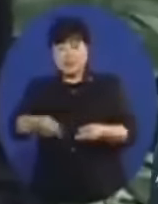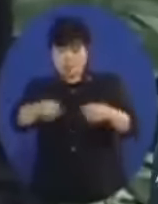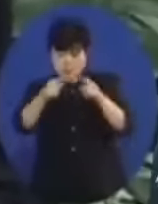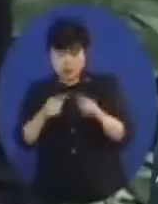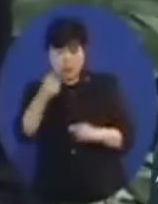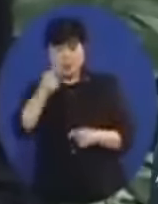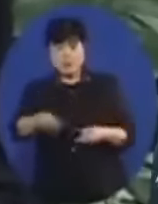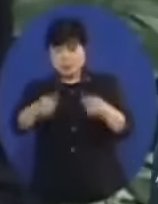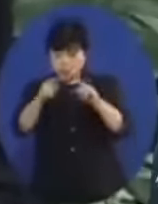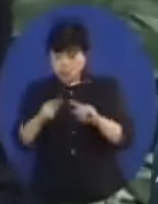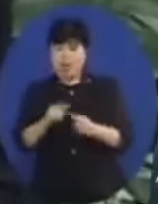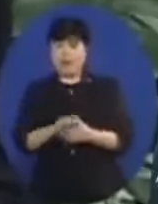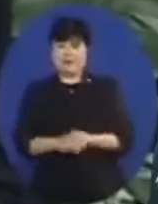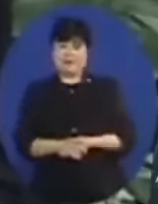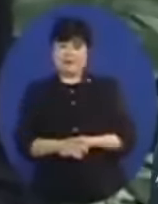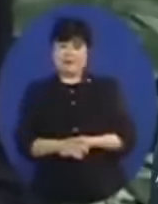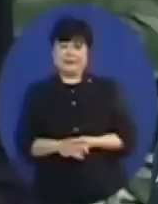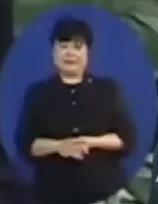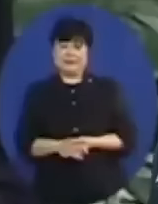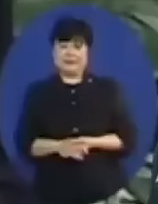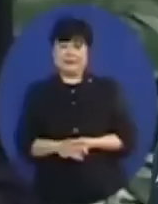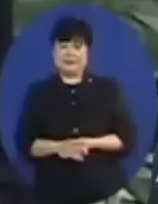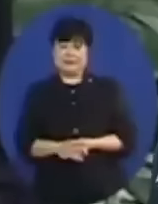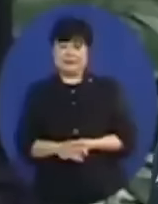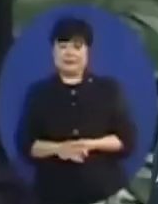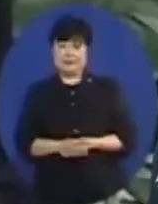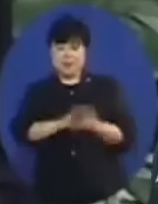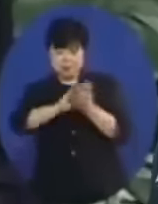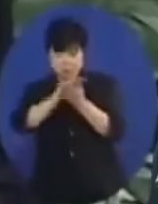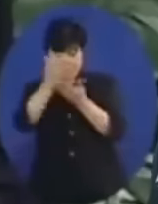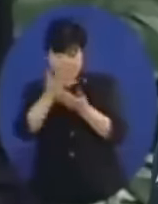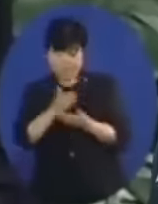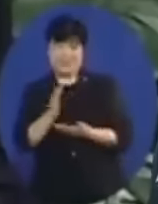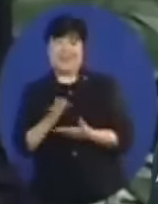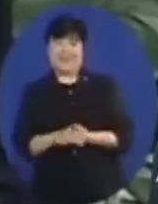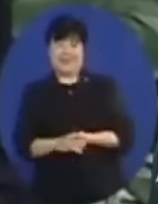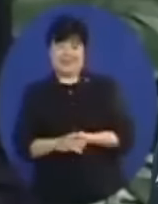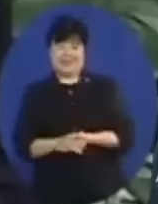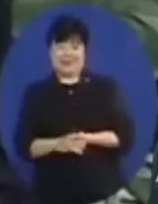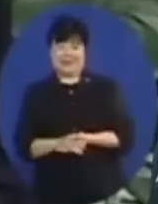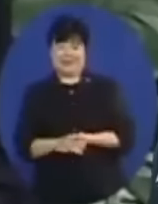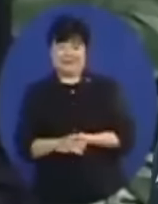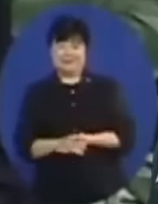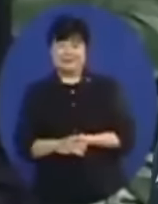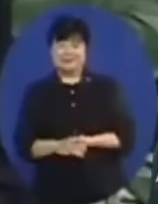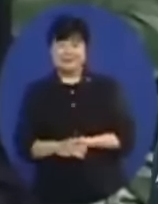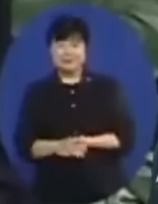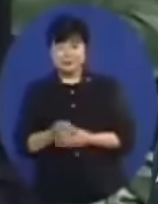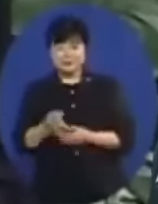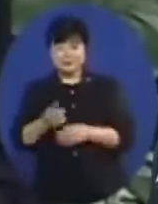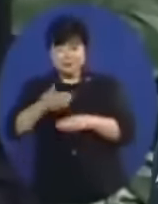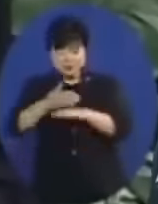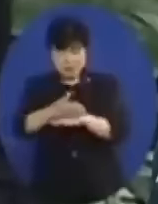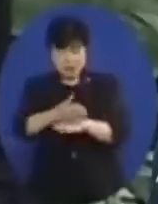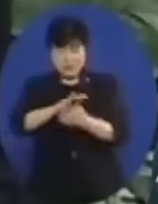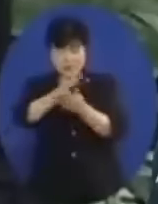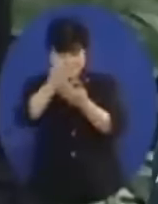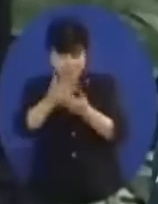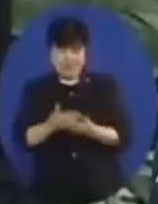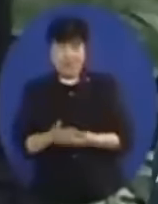들어오시고 아버지가 들어왔는데 변화가 안 될 수가 없습니다. 영향력을 받지 않을 수가 없습니다.